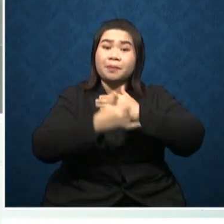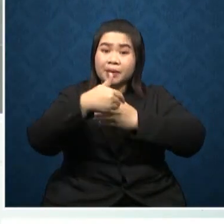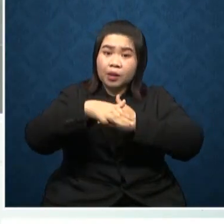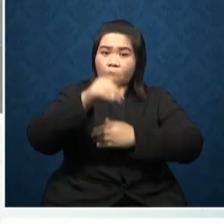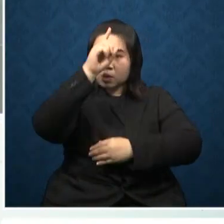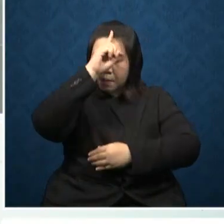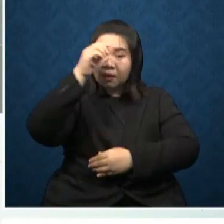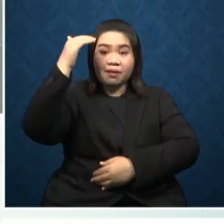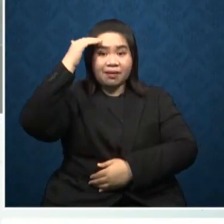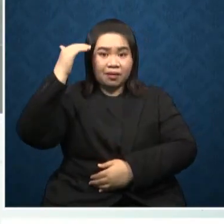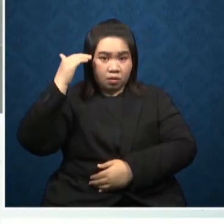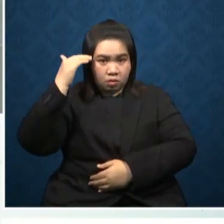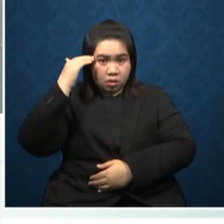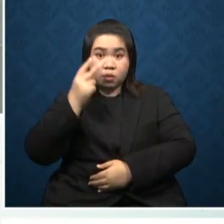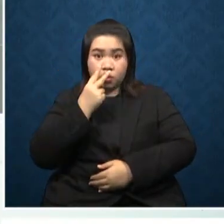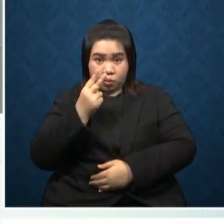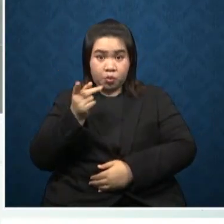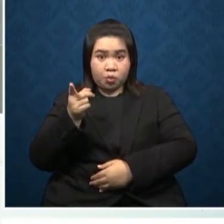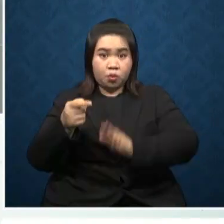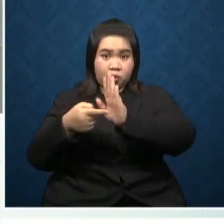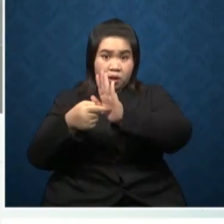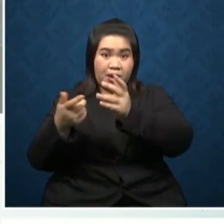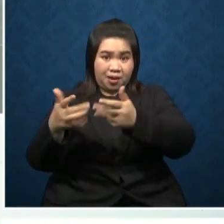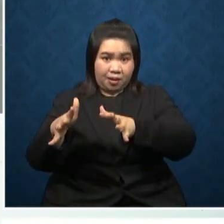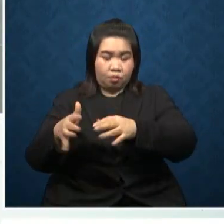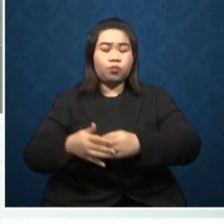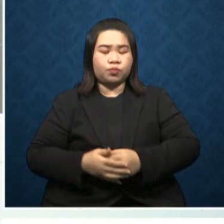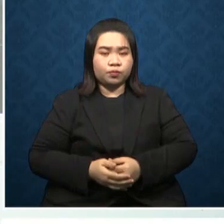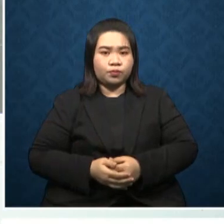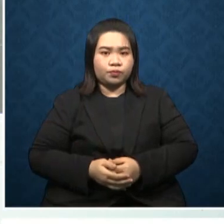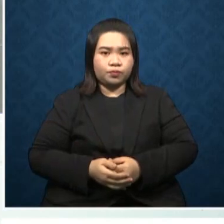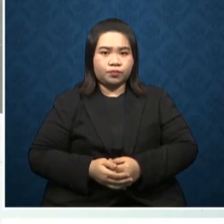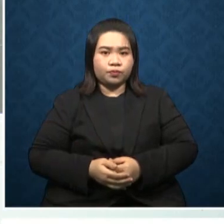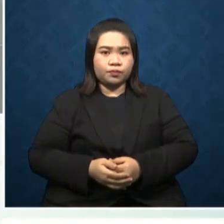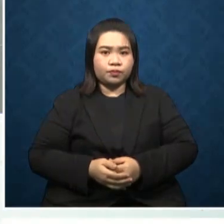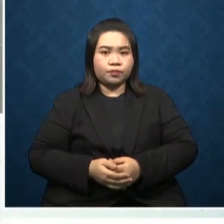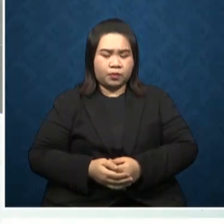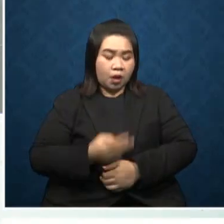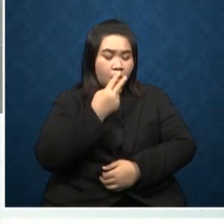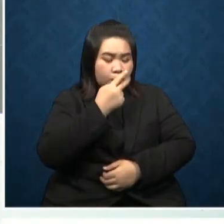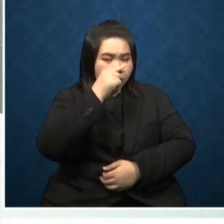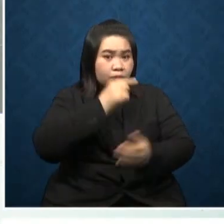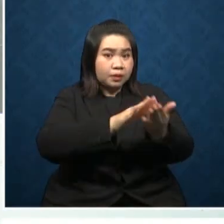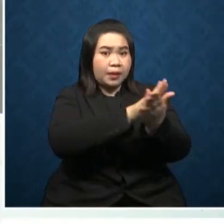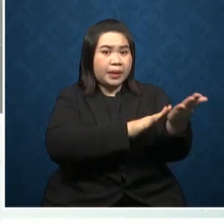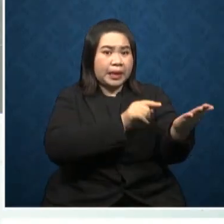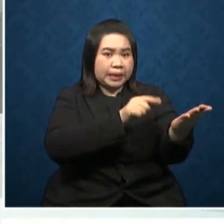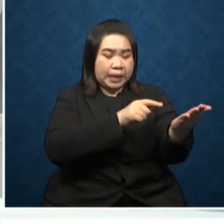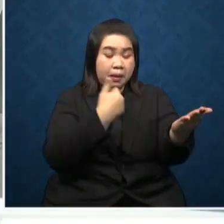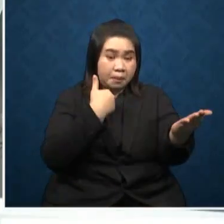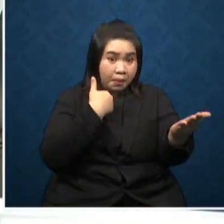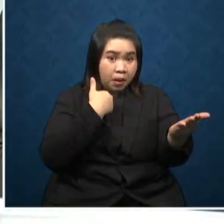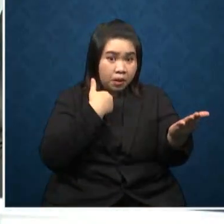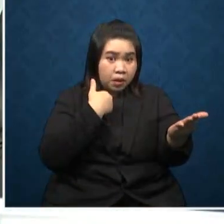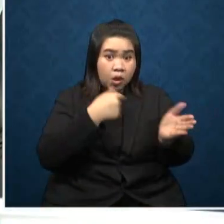เกาหลีนะครับรวมทั้งมาค้นหาดูว่าในประเทศไทยเนี่ยมีตัวอย่าง